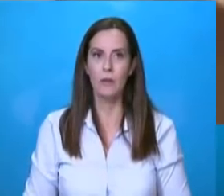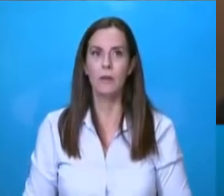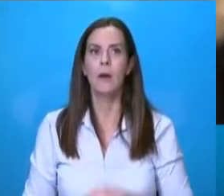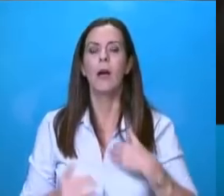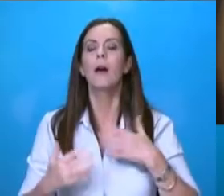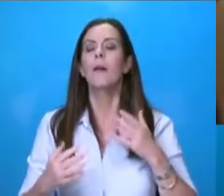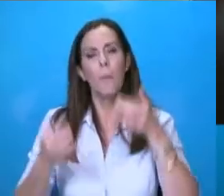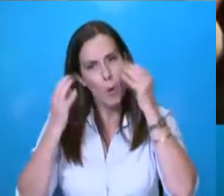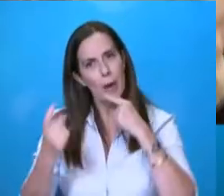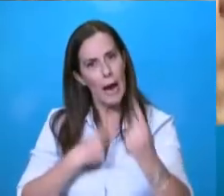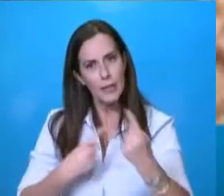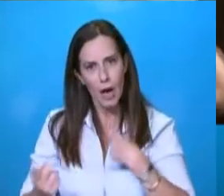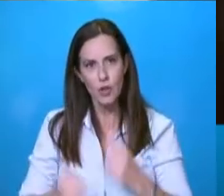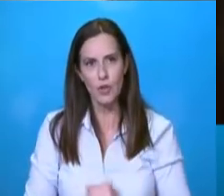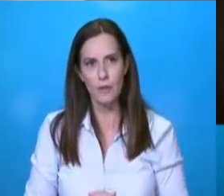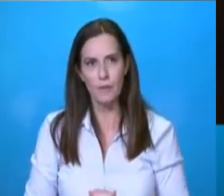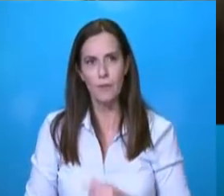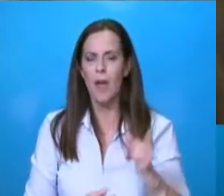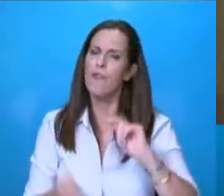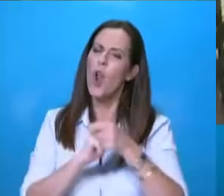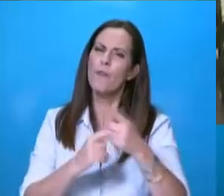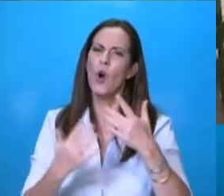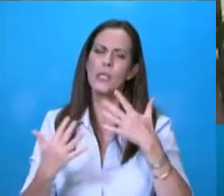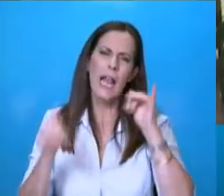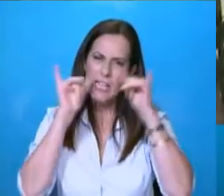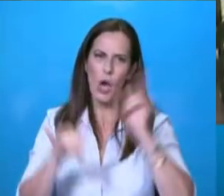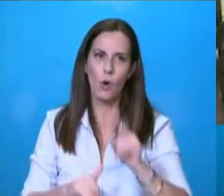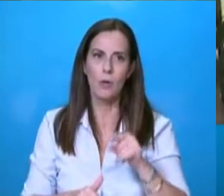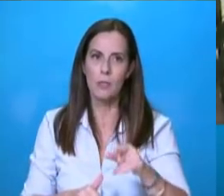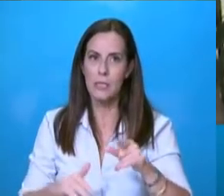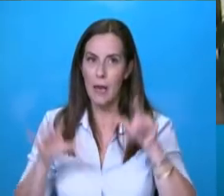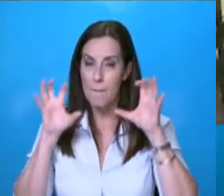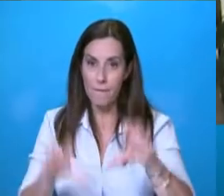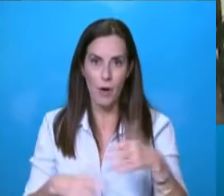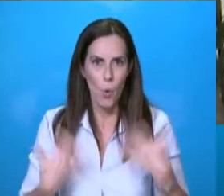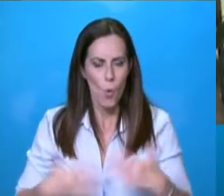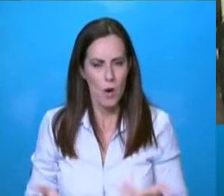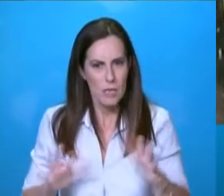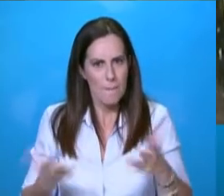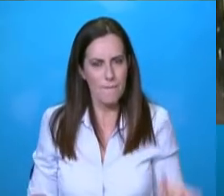אני אשמח שנחבר אחד שני בבקשה, ולא נהפוך את זה לדיר צהר. זה מפחיד,